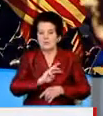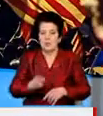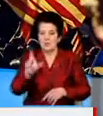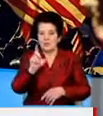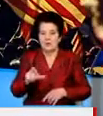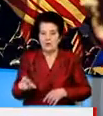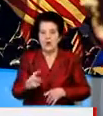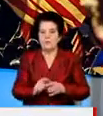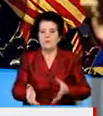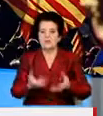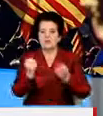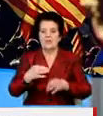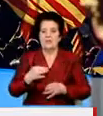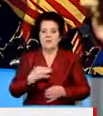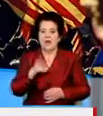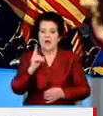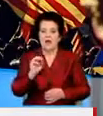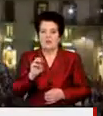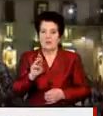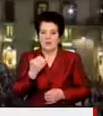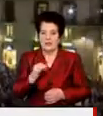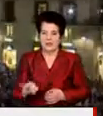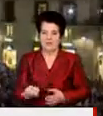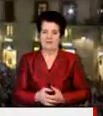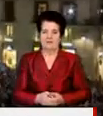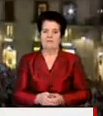de oameni au continuat să susțină independența Cataloniei.